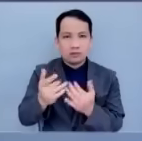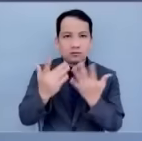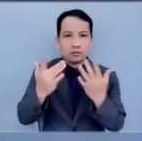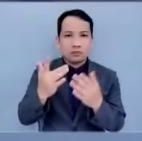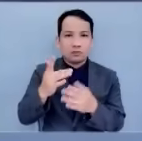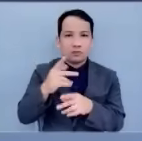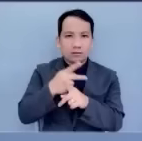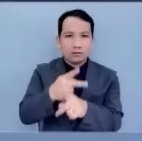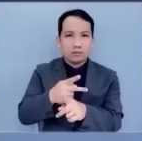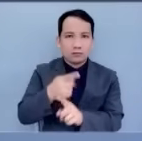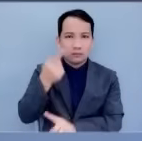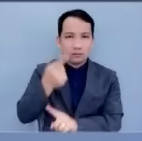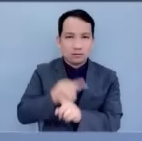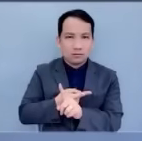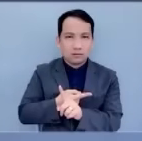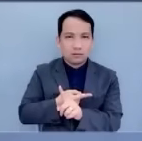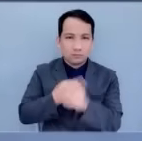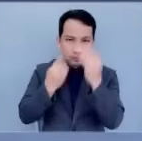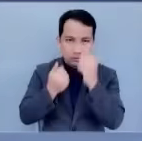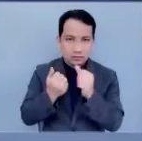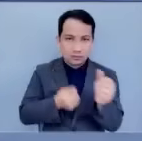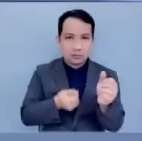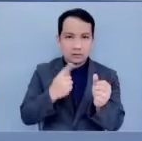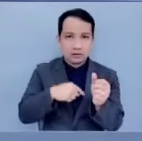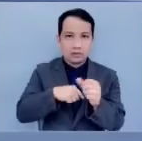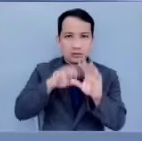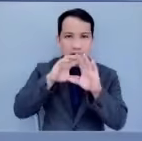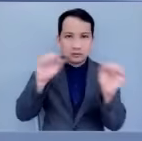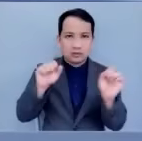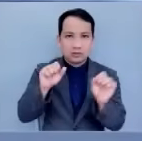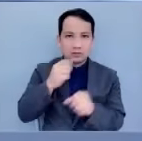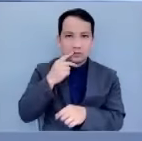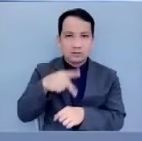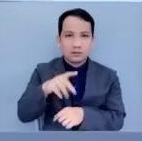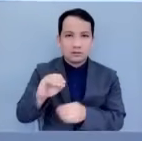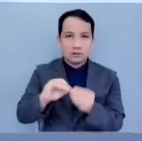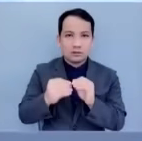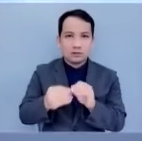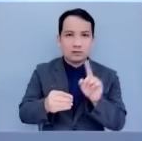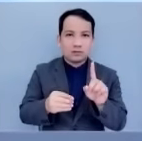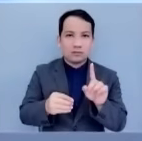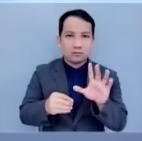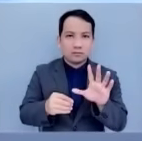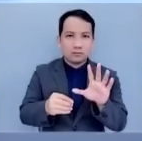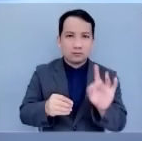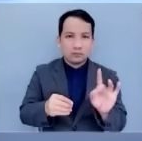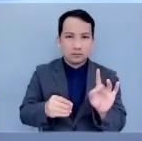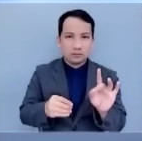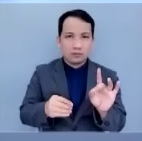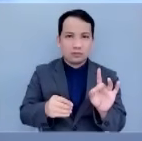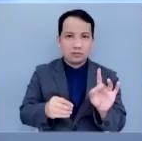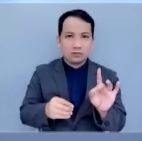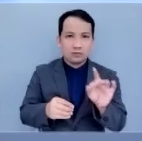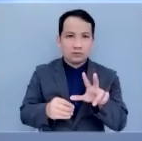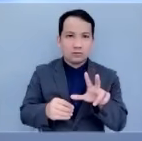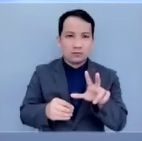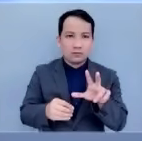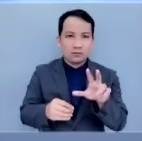Month. Alinsunod po yan sa Presidential Proclamation No. 115A at 360